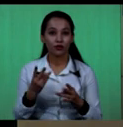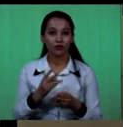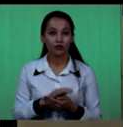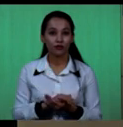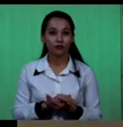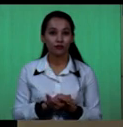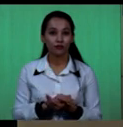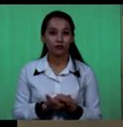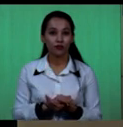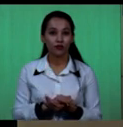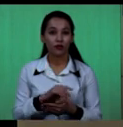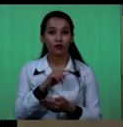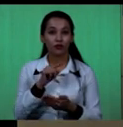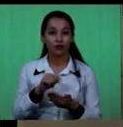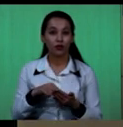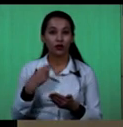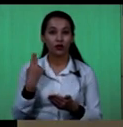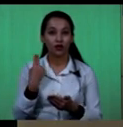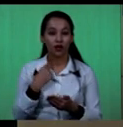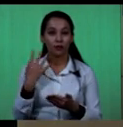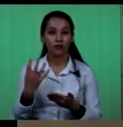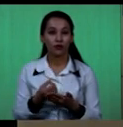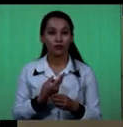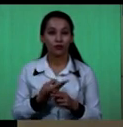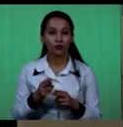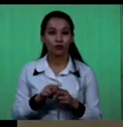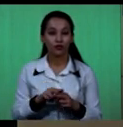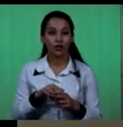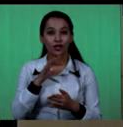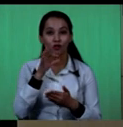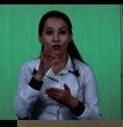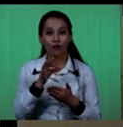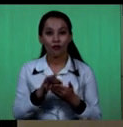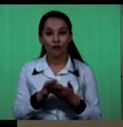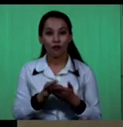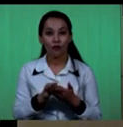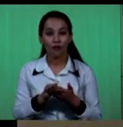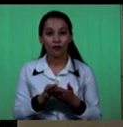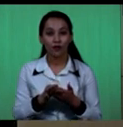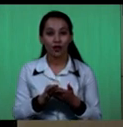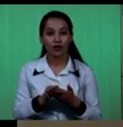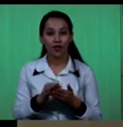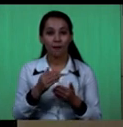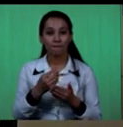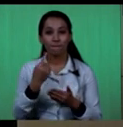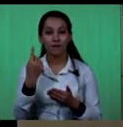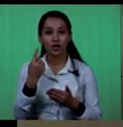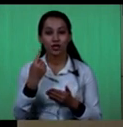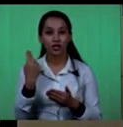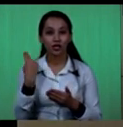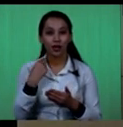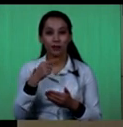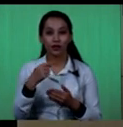Noma'lum qo'shiluvchini topish uchun yig'indidan ma'lum qo'shiluvchini ayirar edik. Xuddi shunday